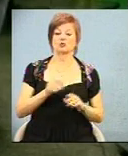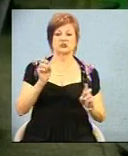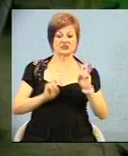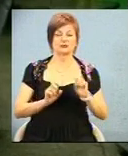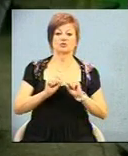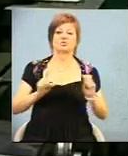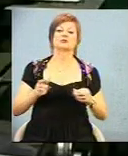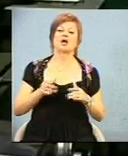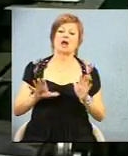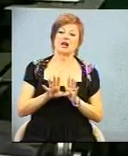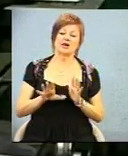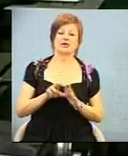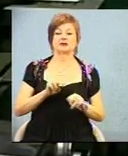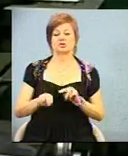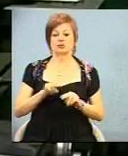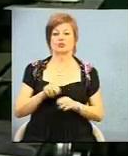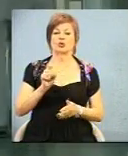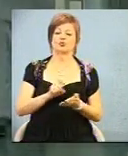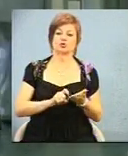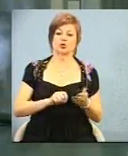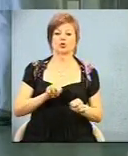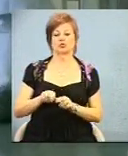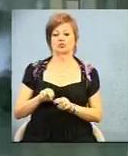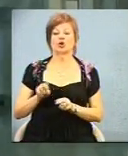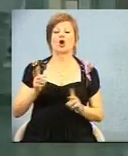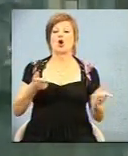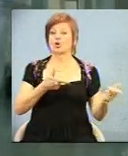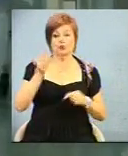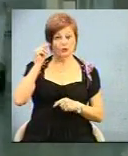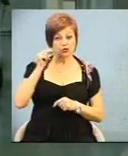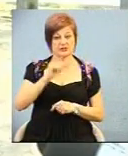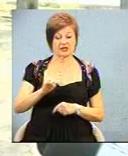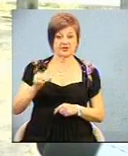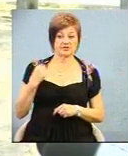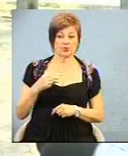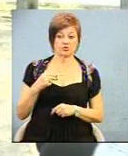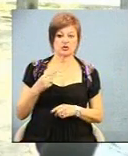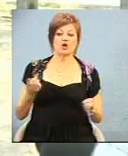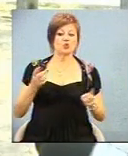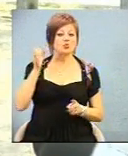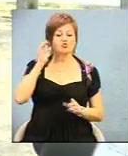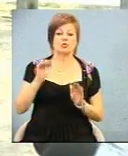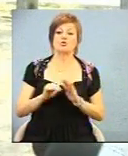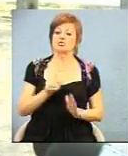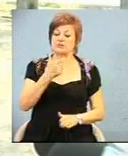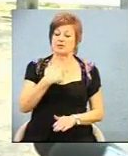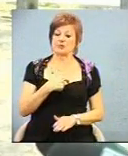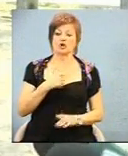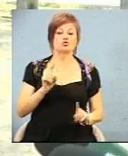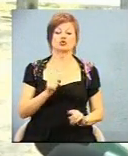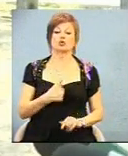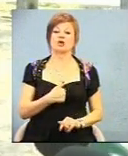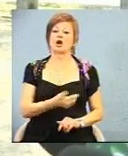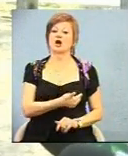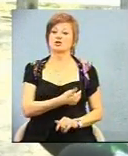– електриків, сантехніків, токарів, слюсарів. Чи готові вчитися запорізькі діти? Нужно прислушаться к себе, чего я хочу на